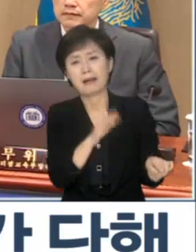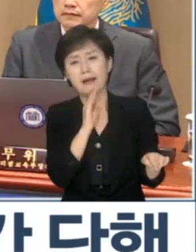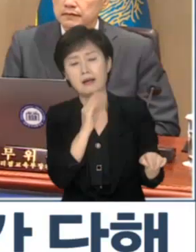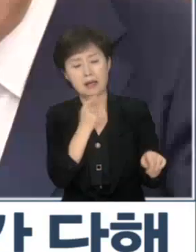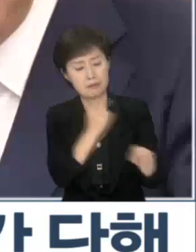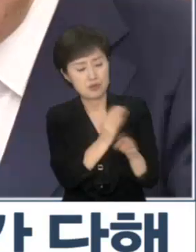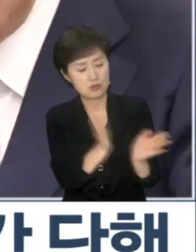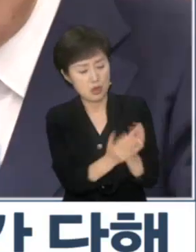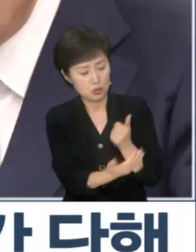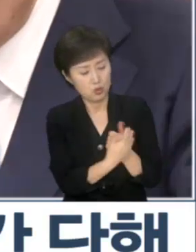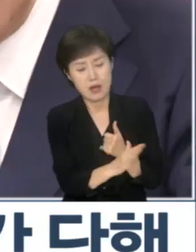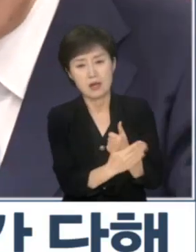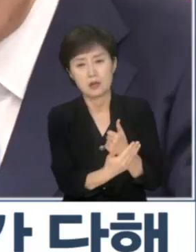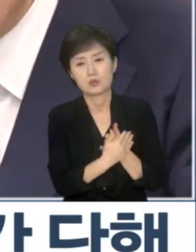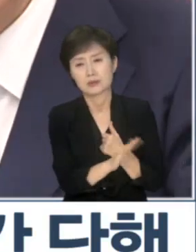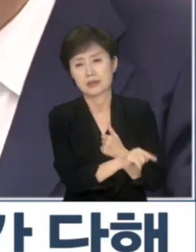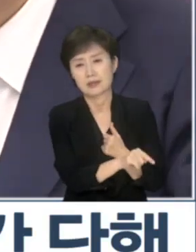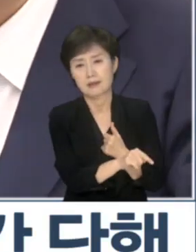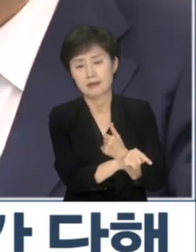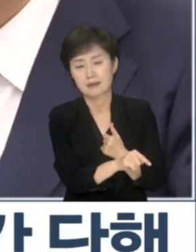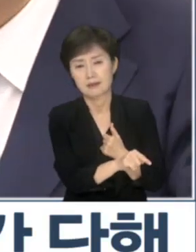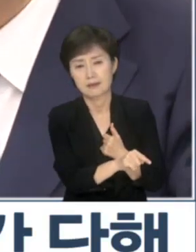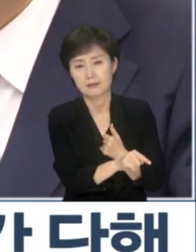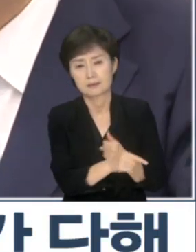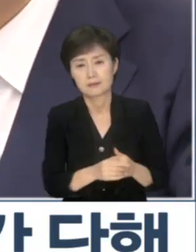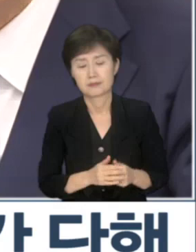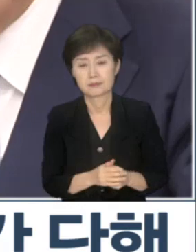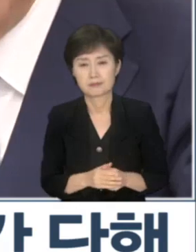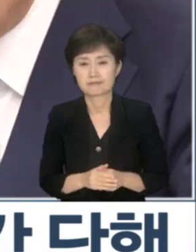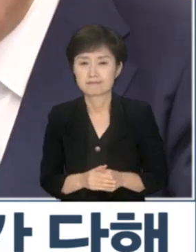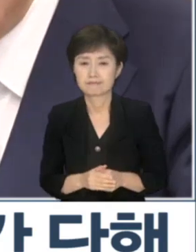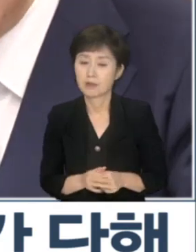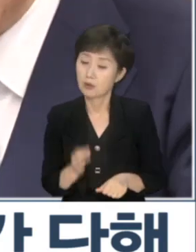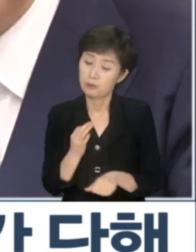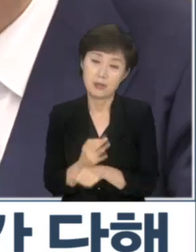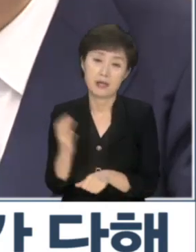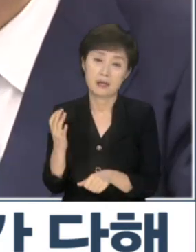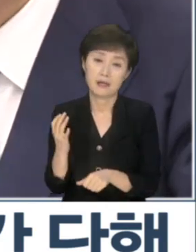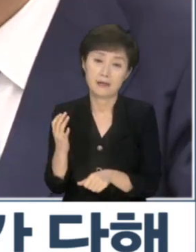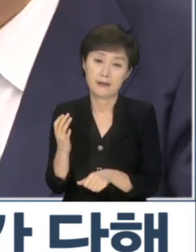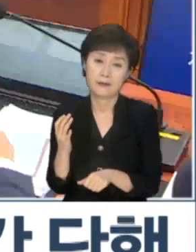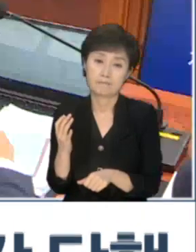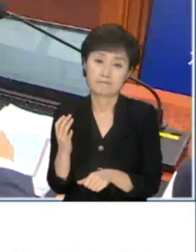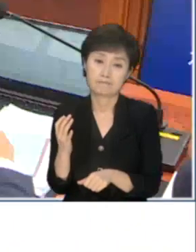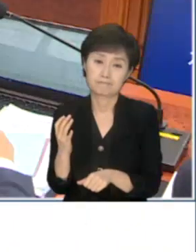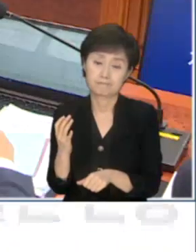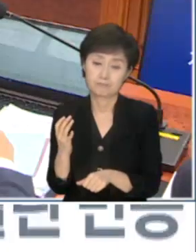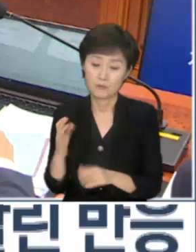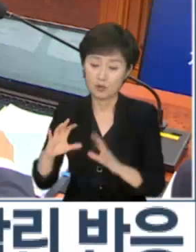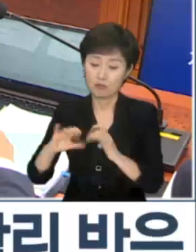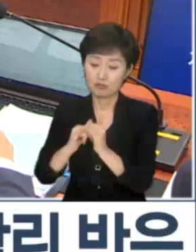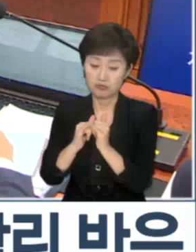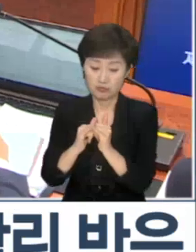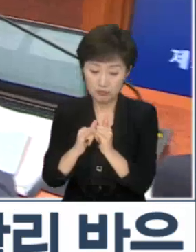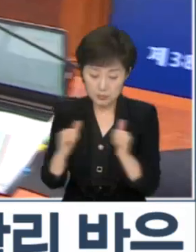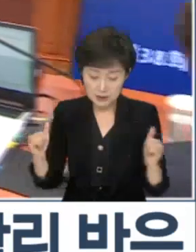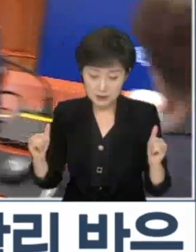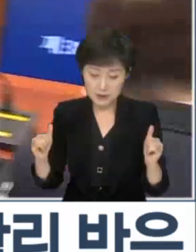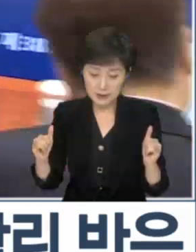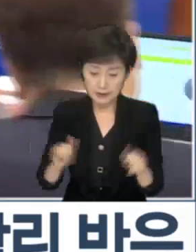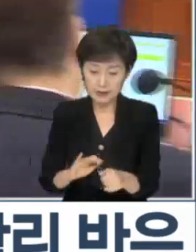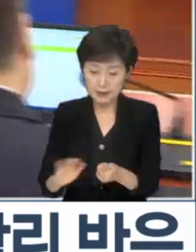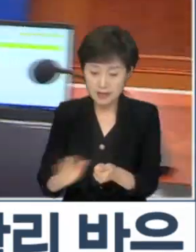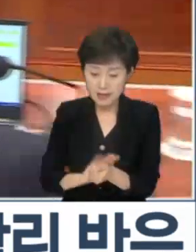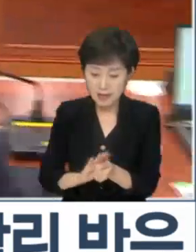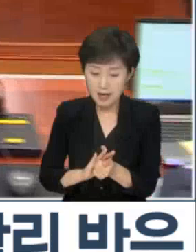좀 협조를 해 주고 하면 좋겠습니다만은 그러지 못한 상황이 하다 보니까 국민들이에 실감할 수 있는 그런 정책이